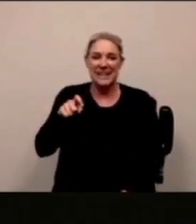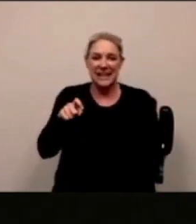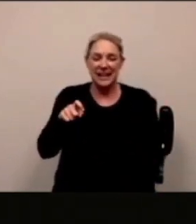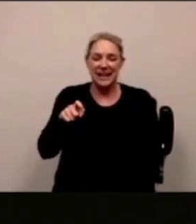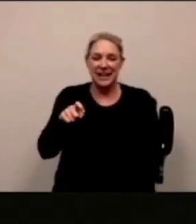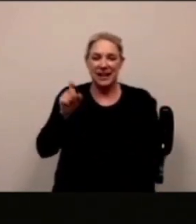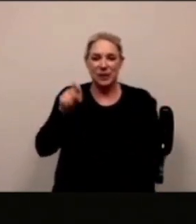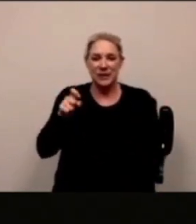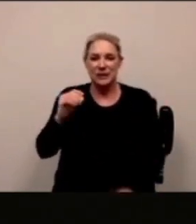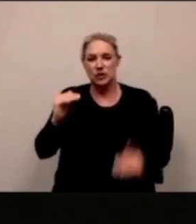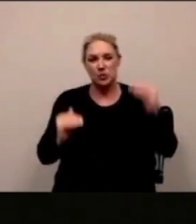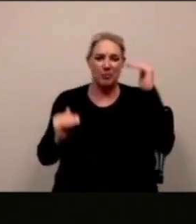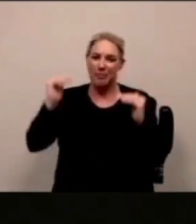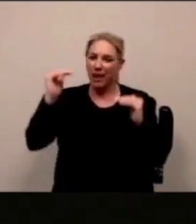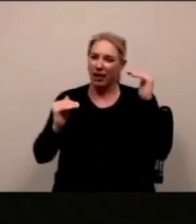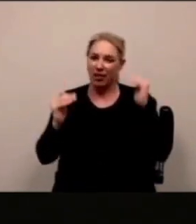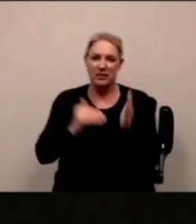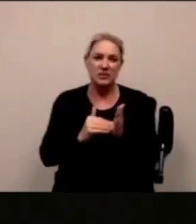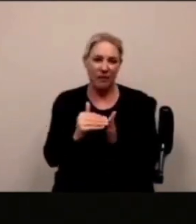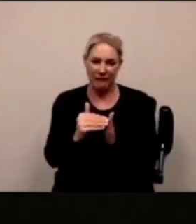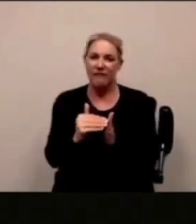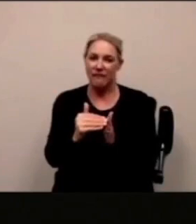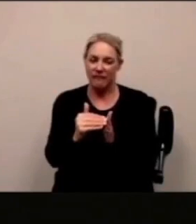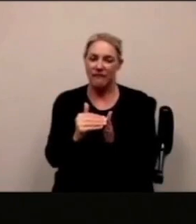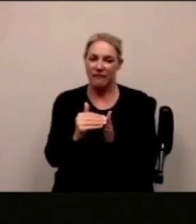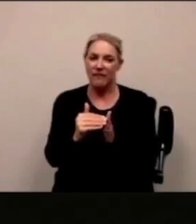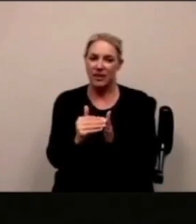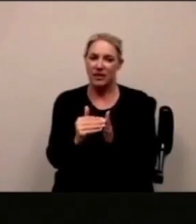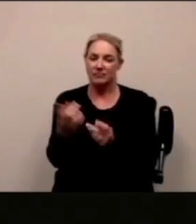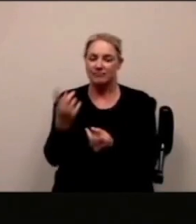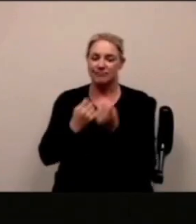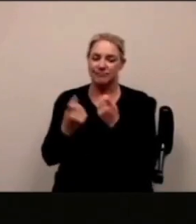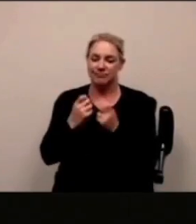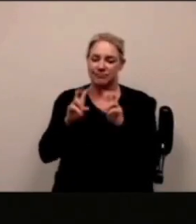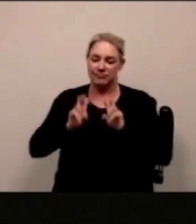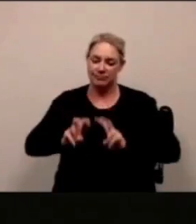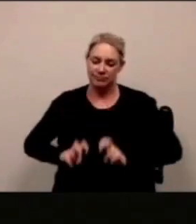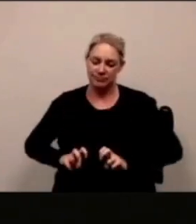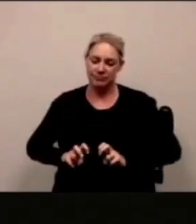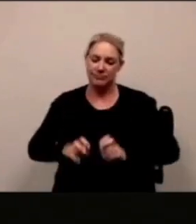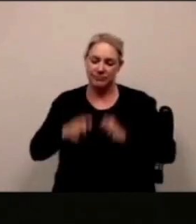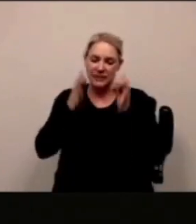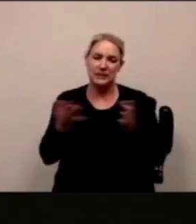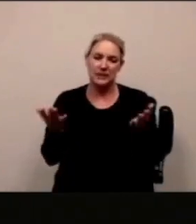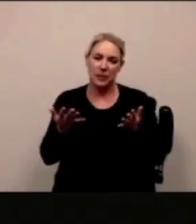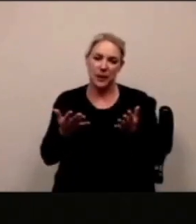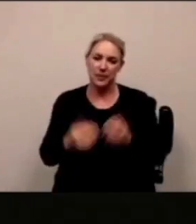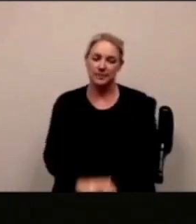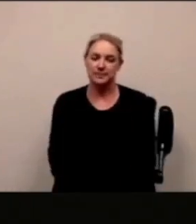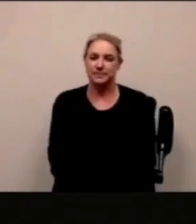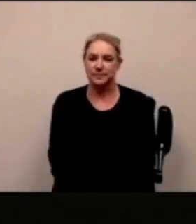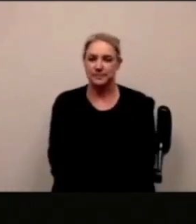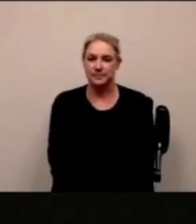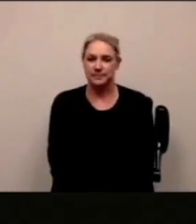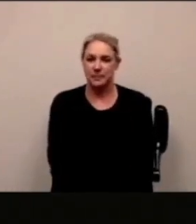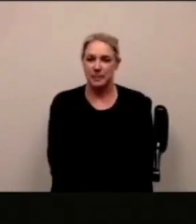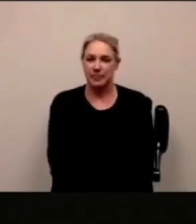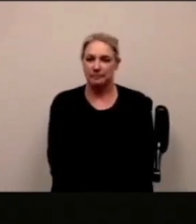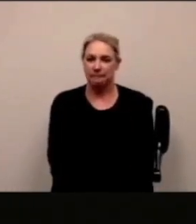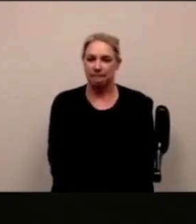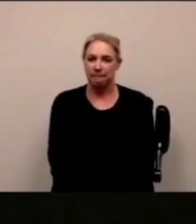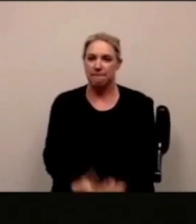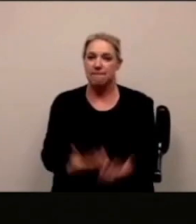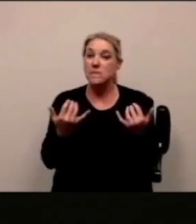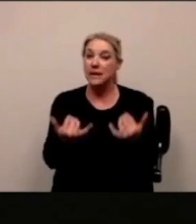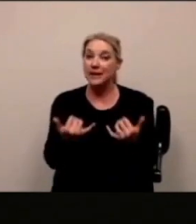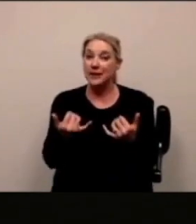なものを取り入れて誰でも簡単に分かれるようにしなければならないとこういうふうなとバランスを求めて我々も常に頭